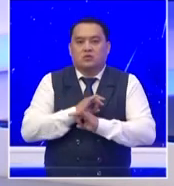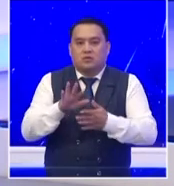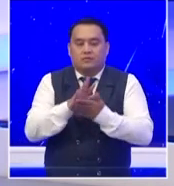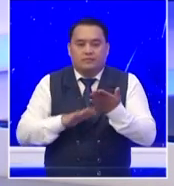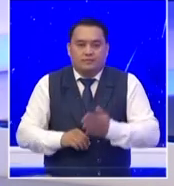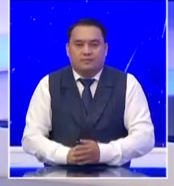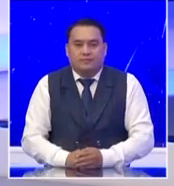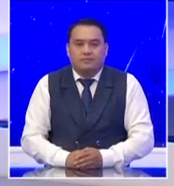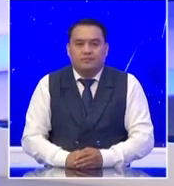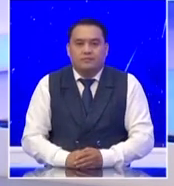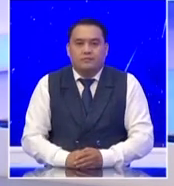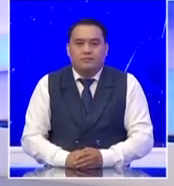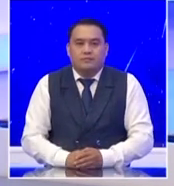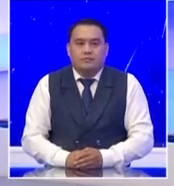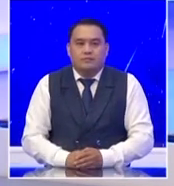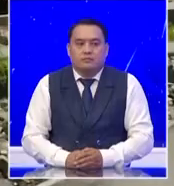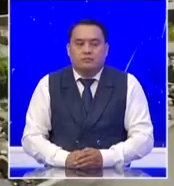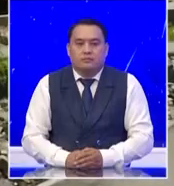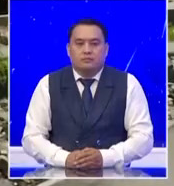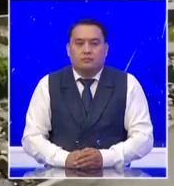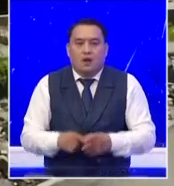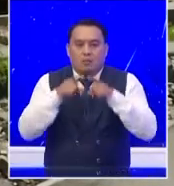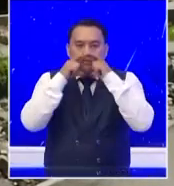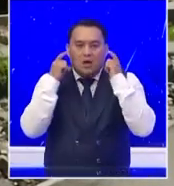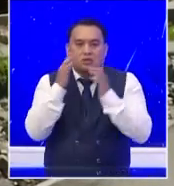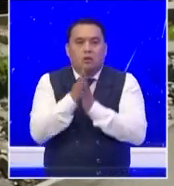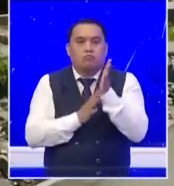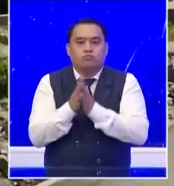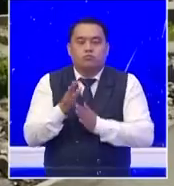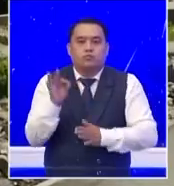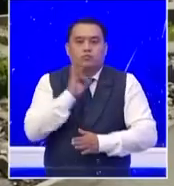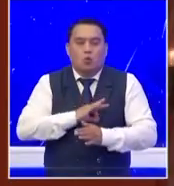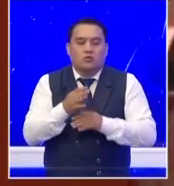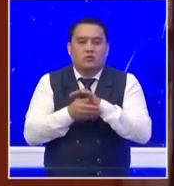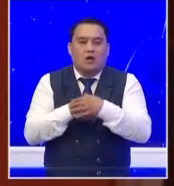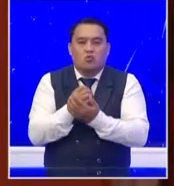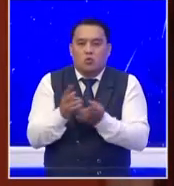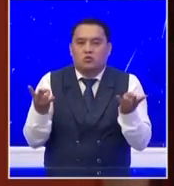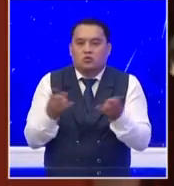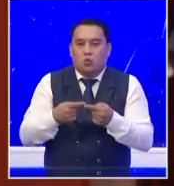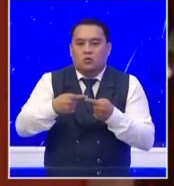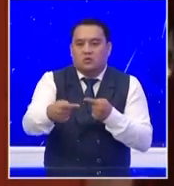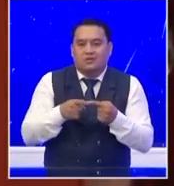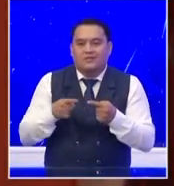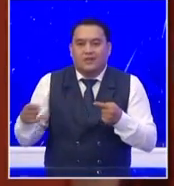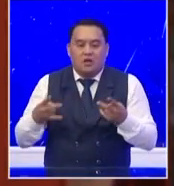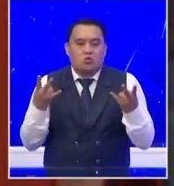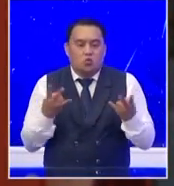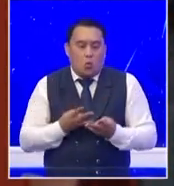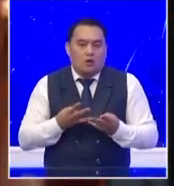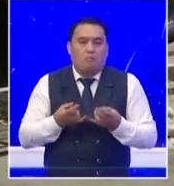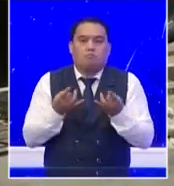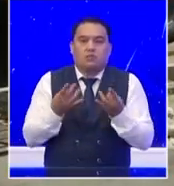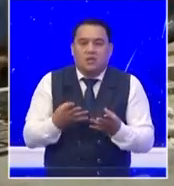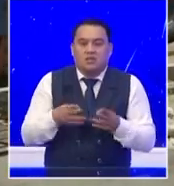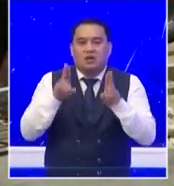коллега Дамир Анитов. Носите маски, перчатки, пользуйтесь антисептиками и соблюдайте соцдистанцию. Эти, казалось бы,